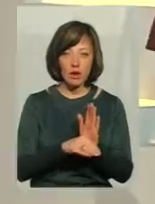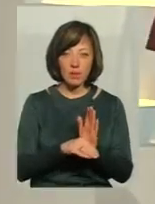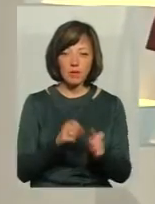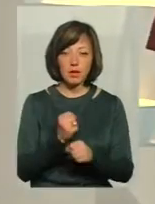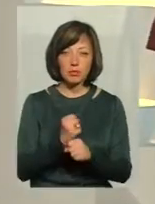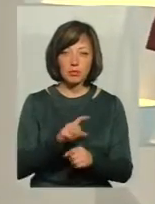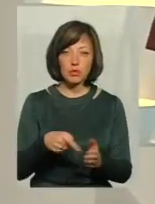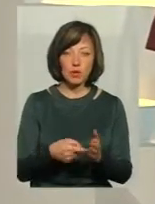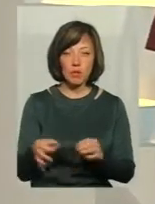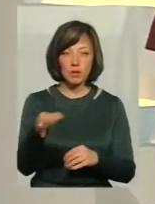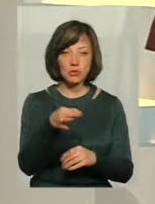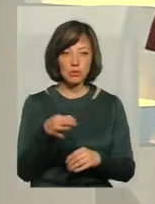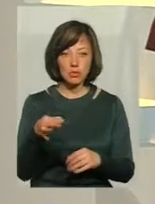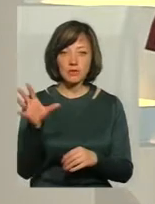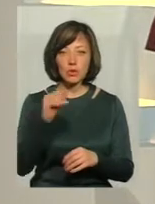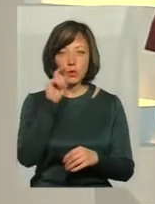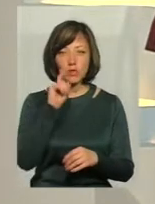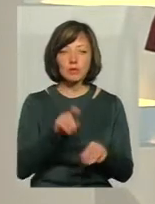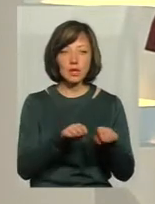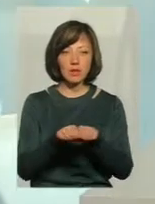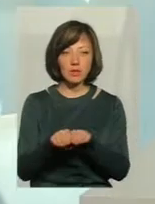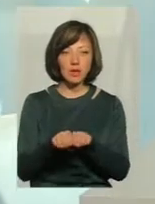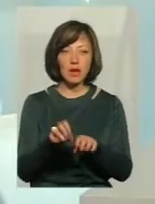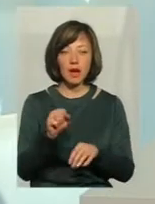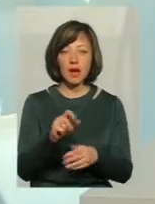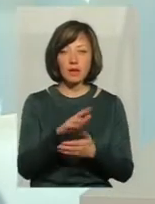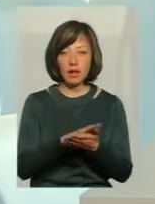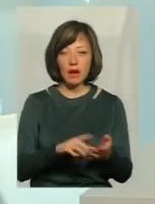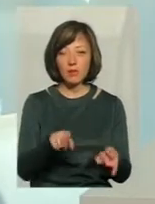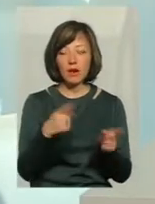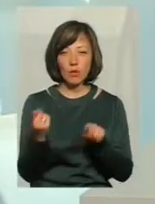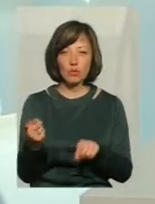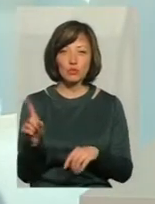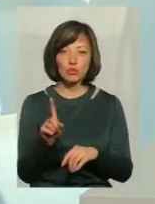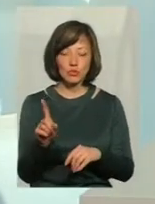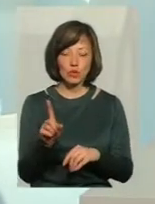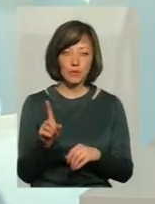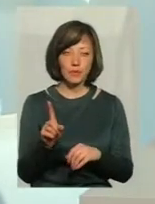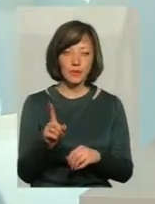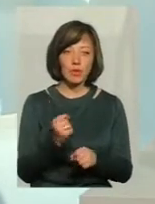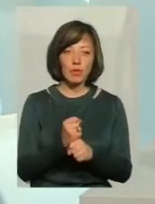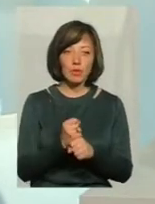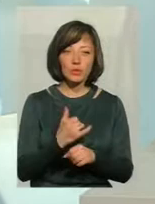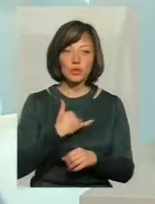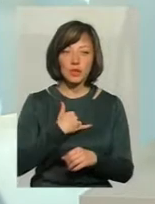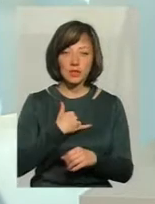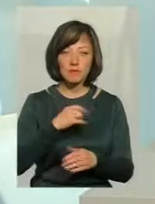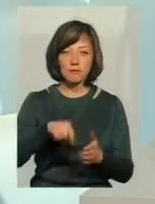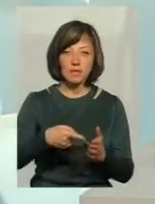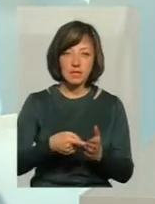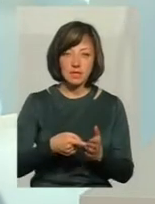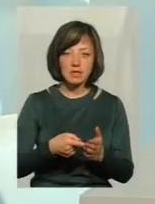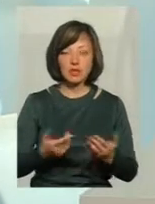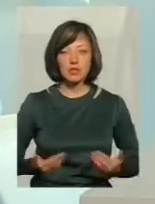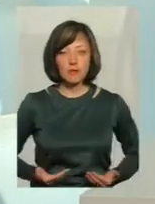працюють на міському, обласному, на всеукраїнському рівні. А далі переходимо до того, що робиться в нас в місті, там, де ми